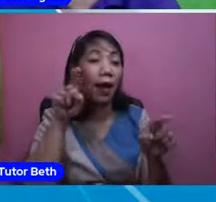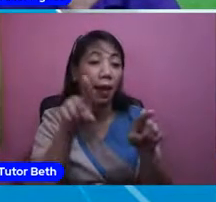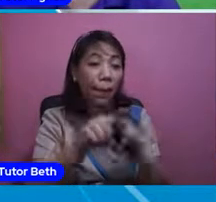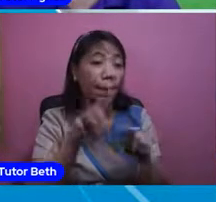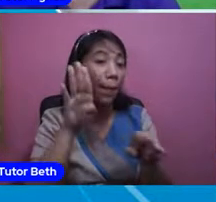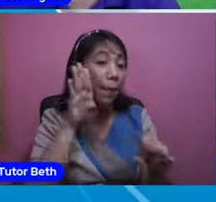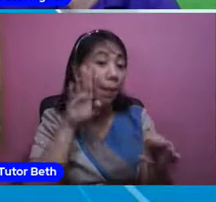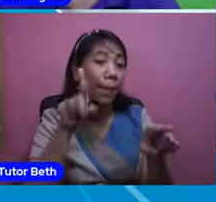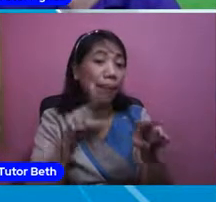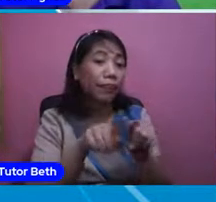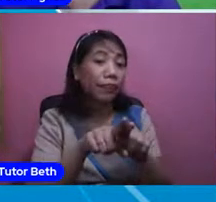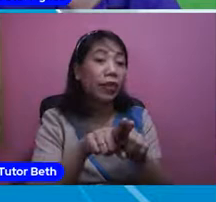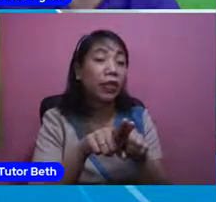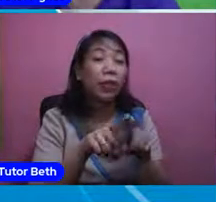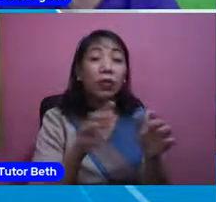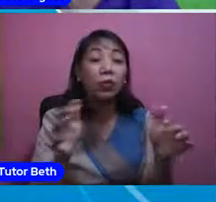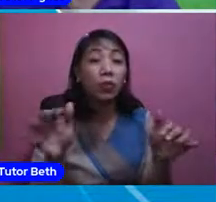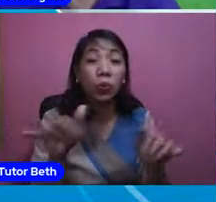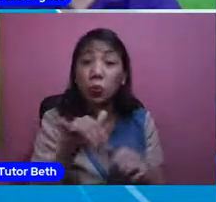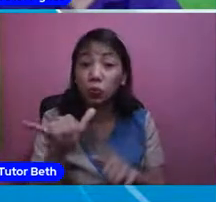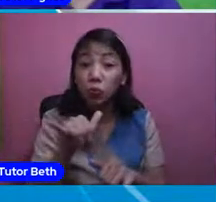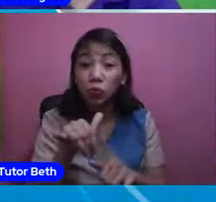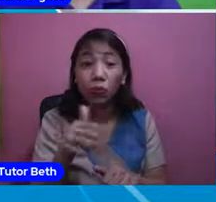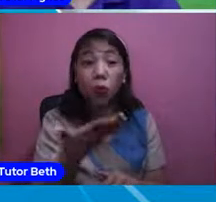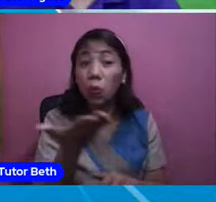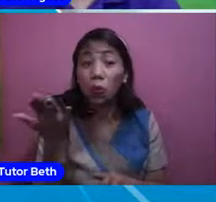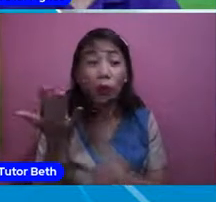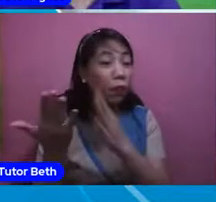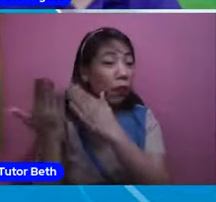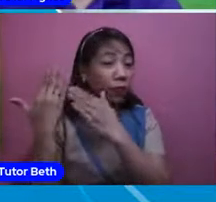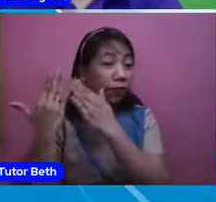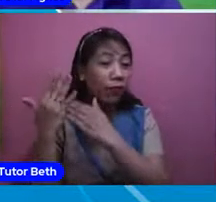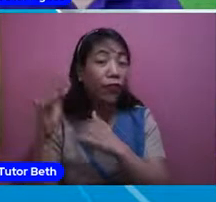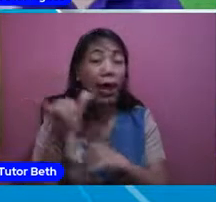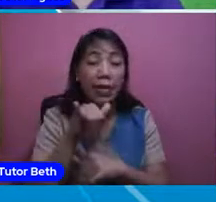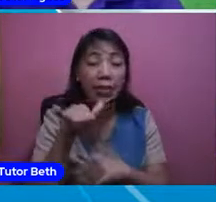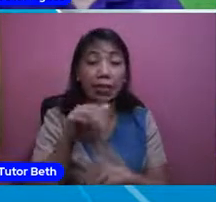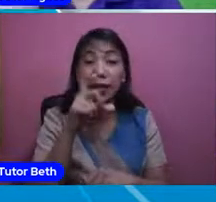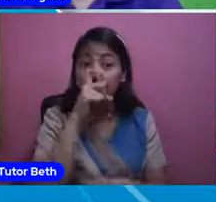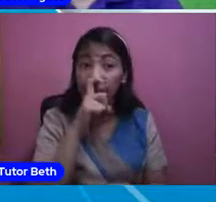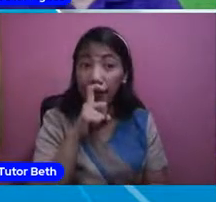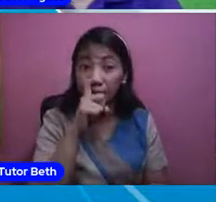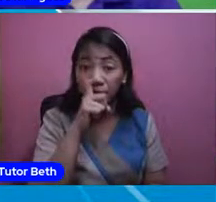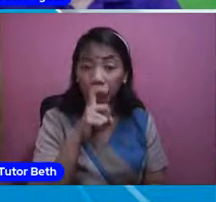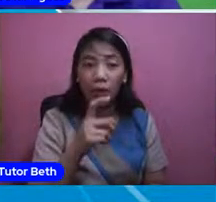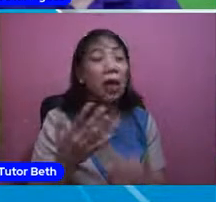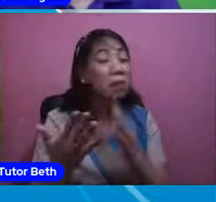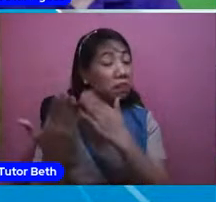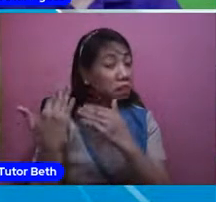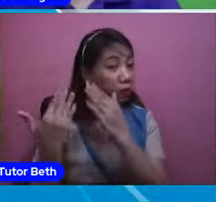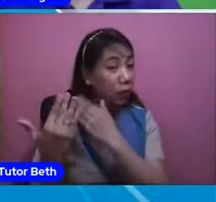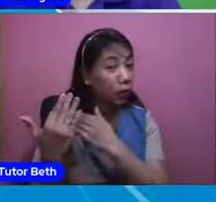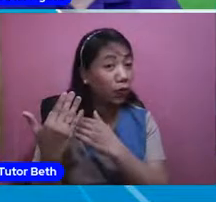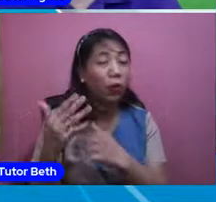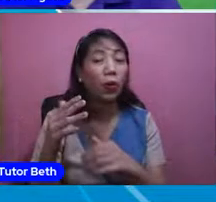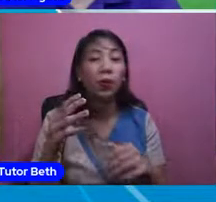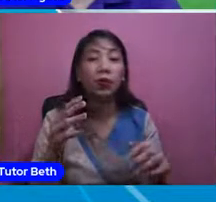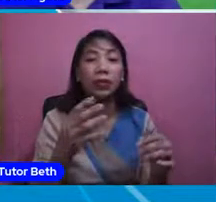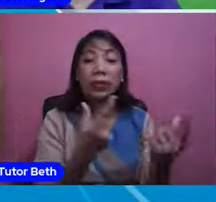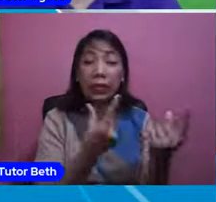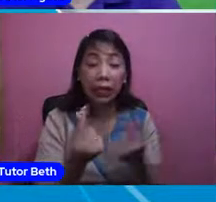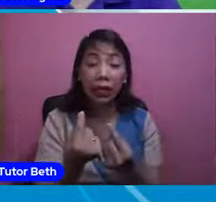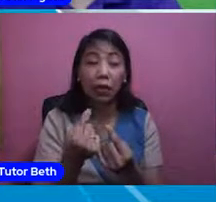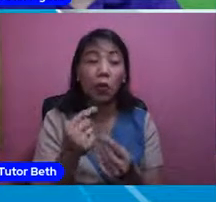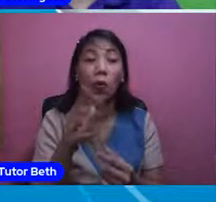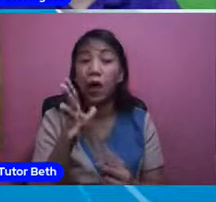nasa pareho mong edad ngayon. So, ibig sabihin, kung noon ginagawa ng nanay at tatay nyo, ikaw din